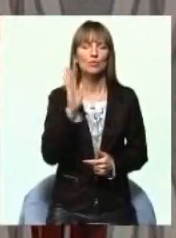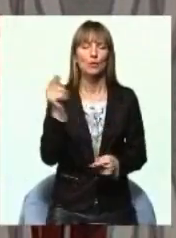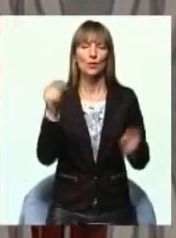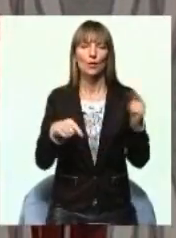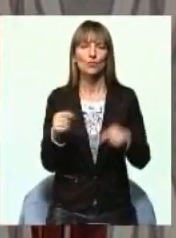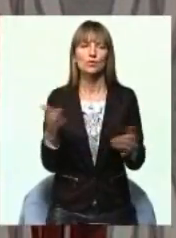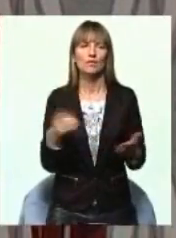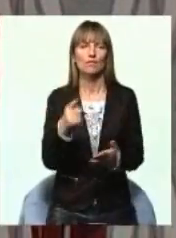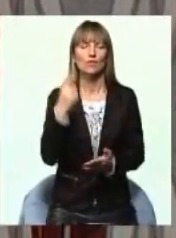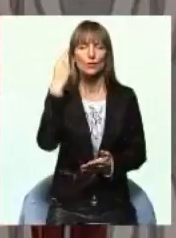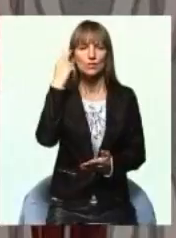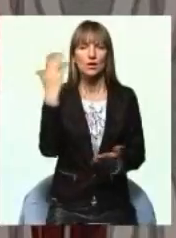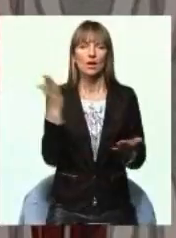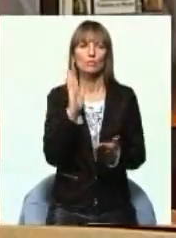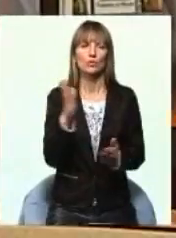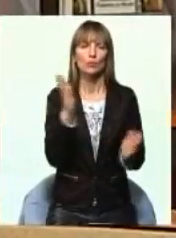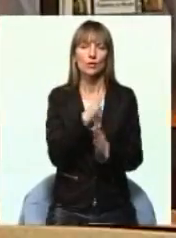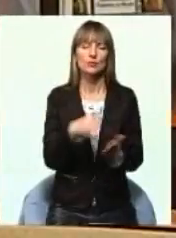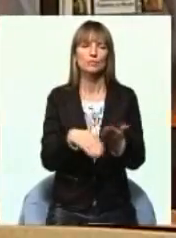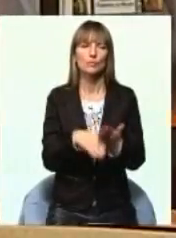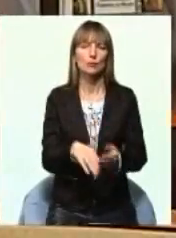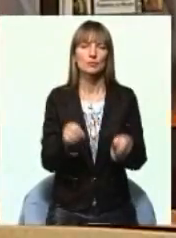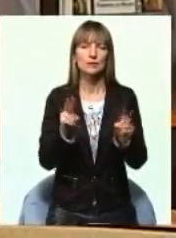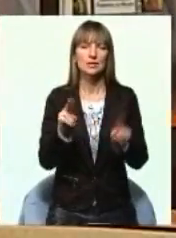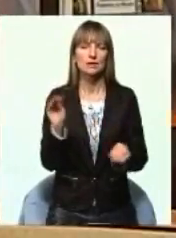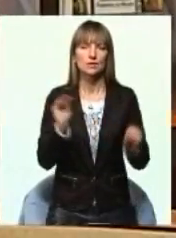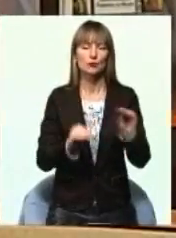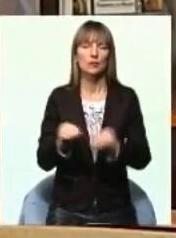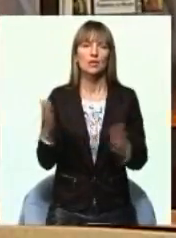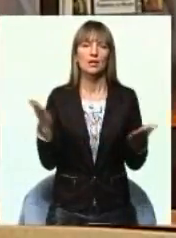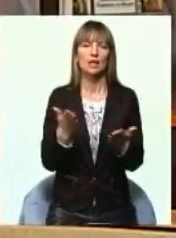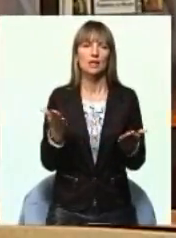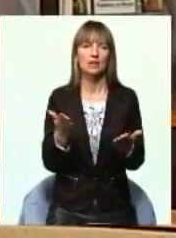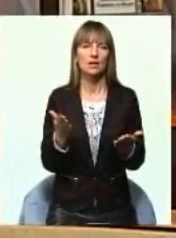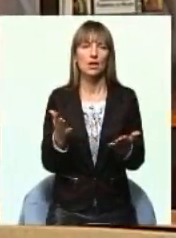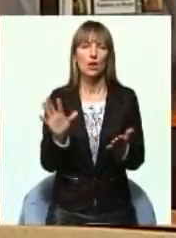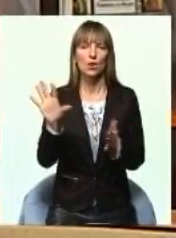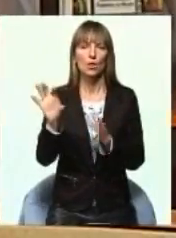Як вони визначають, яка буде погода? За допомогою спеціальних приладів, які